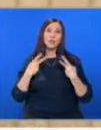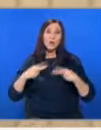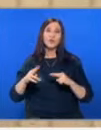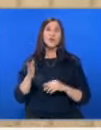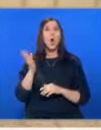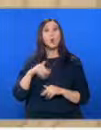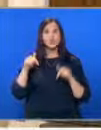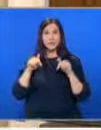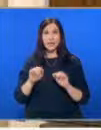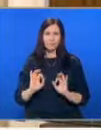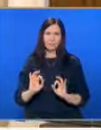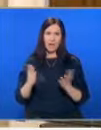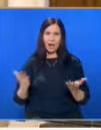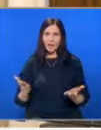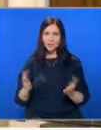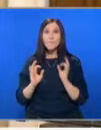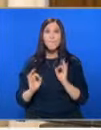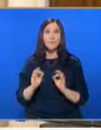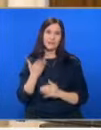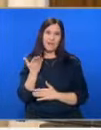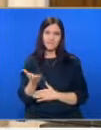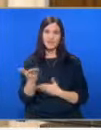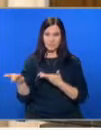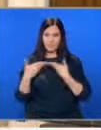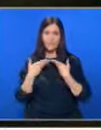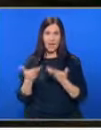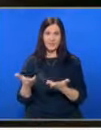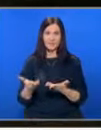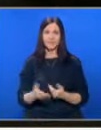сега. Така че моментът е ваш. Заповядайте.